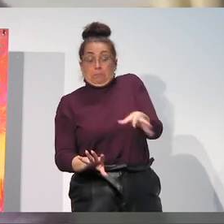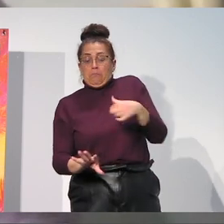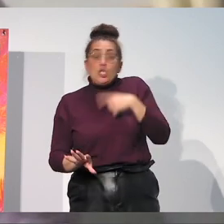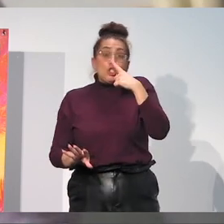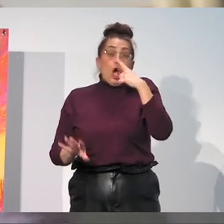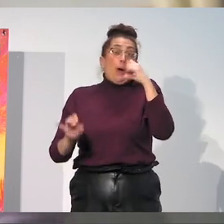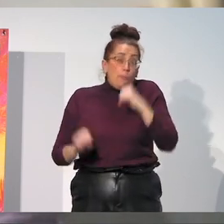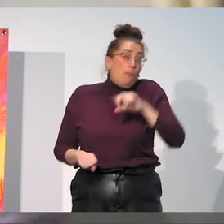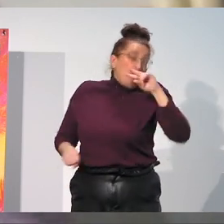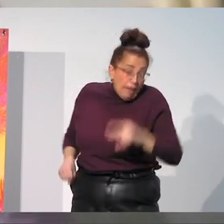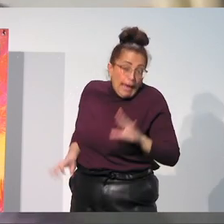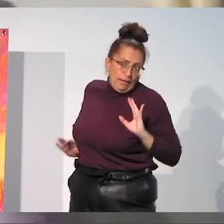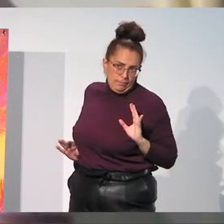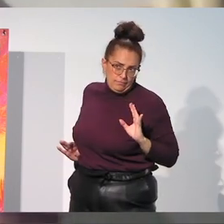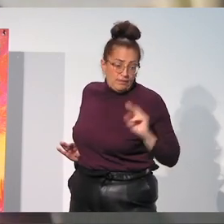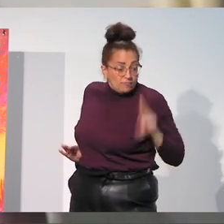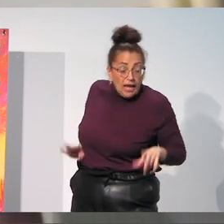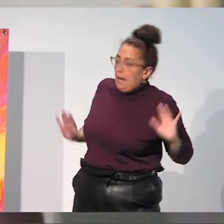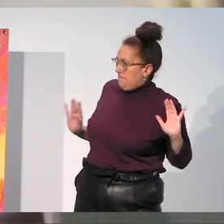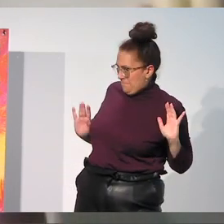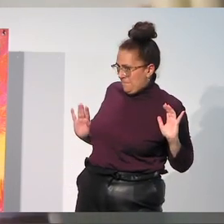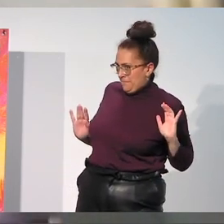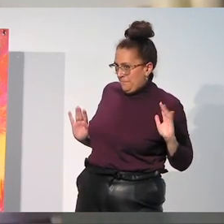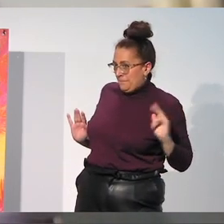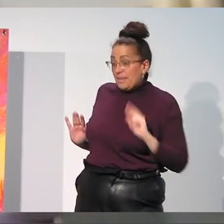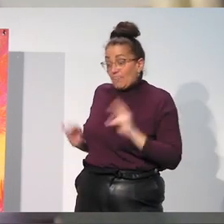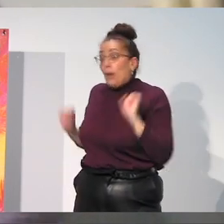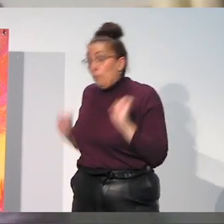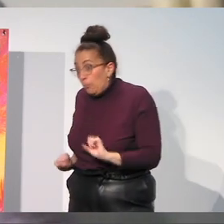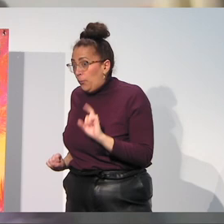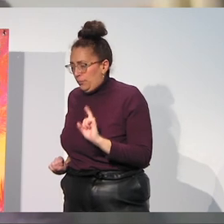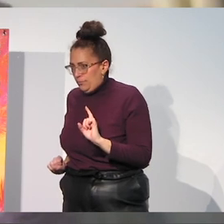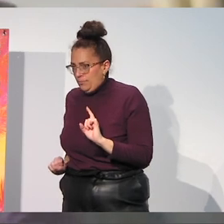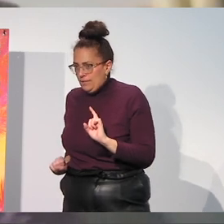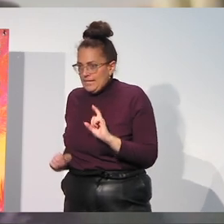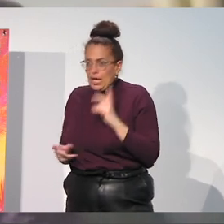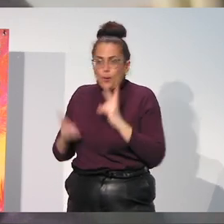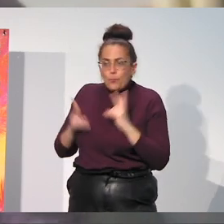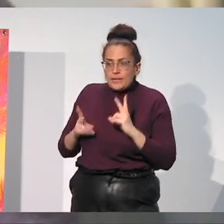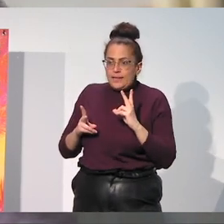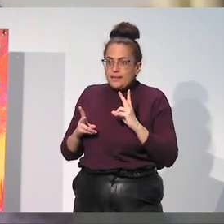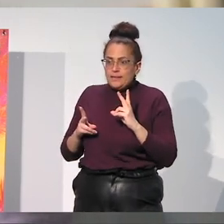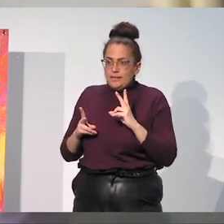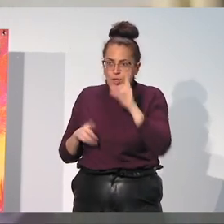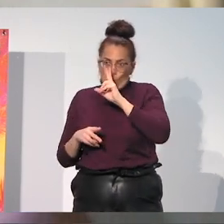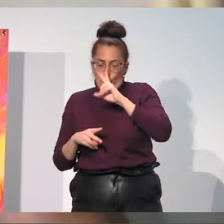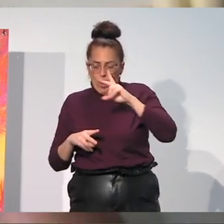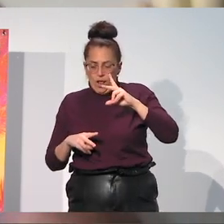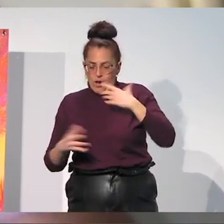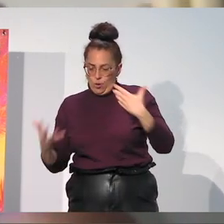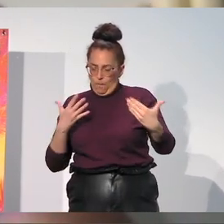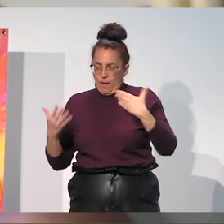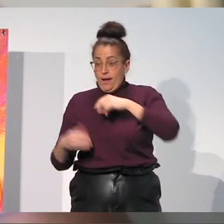fiction vraisemblable, mais qui permettrait parfois de donner un sentiment de plus réel que le réel. Vous savez, ça me fait